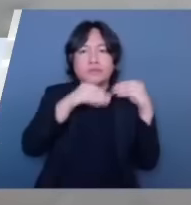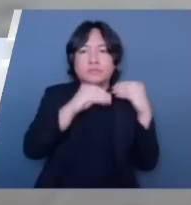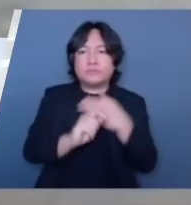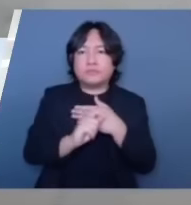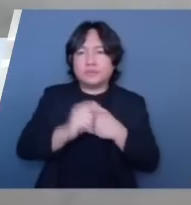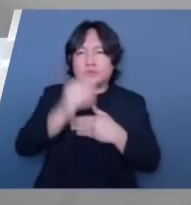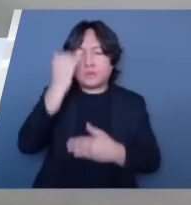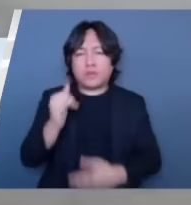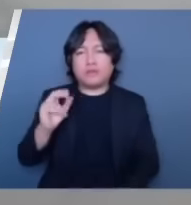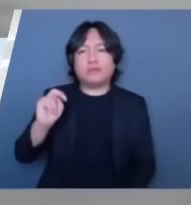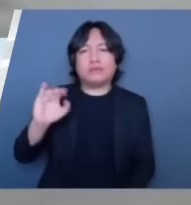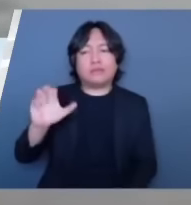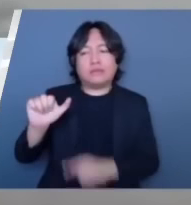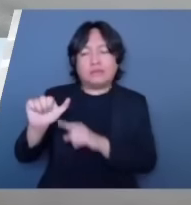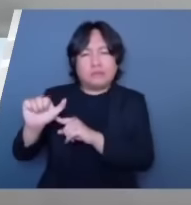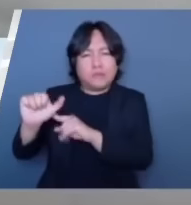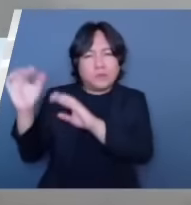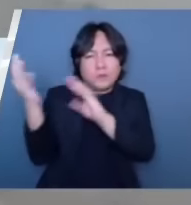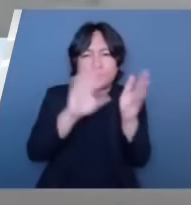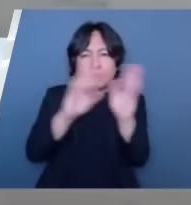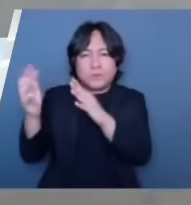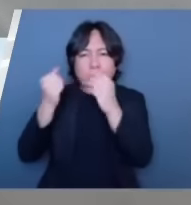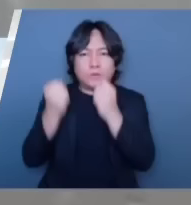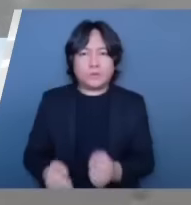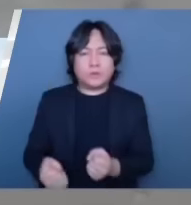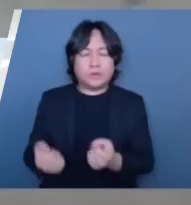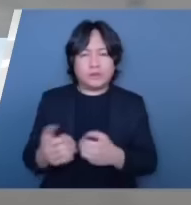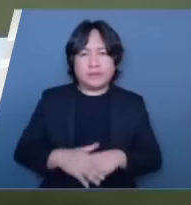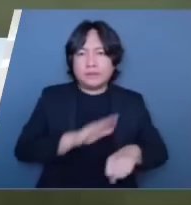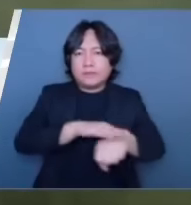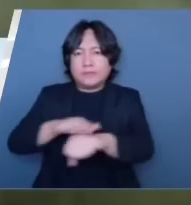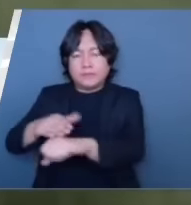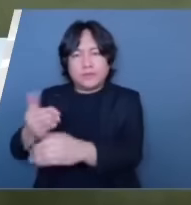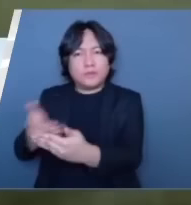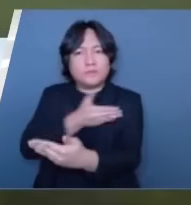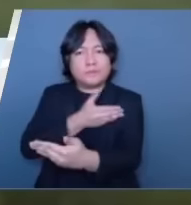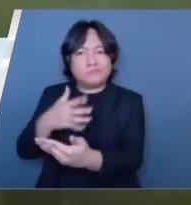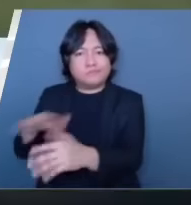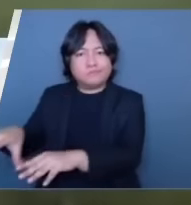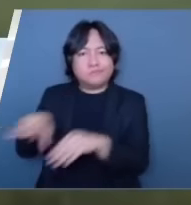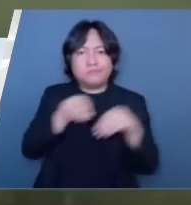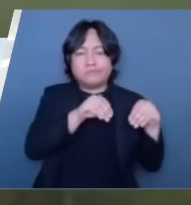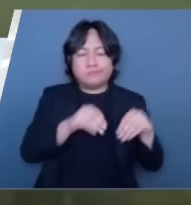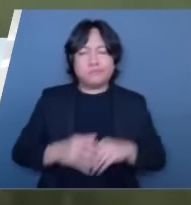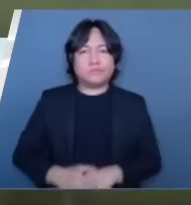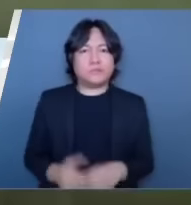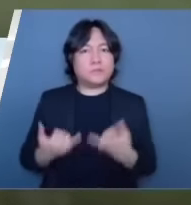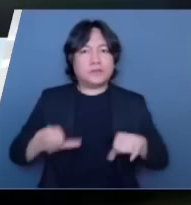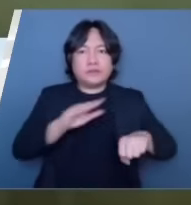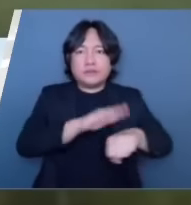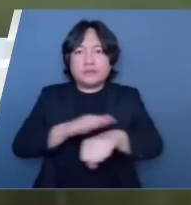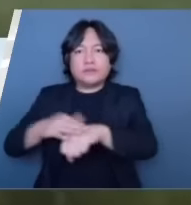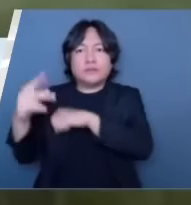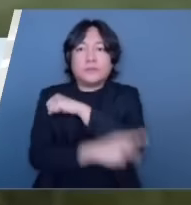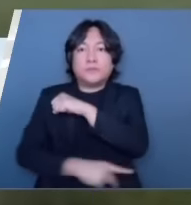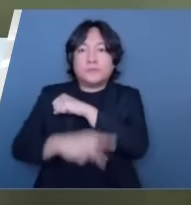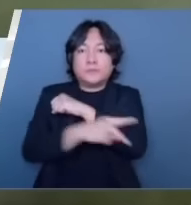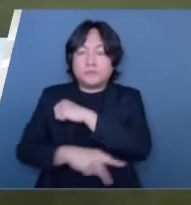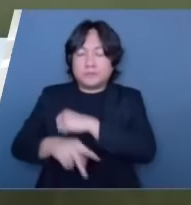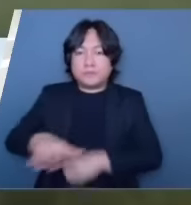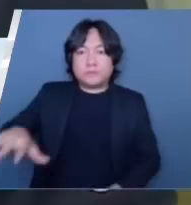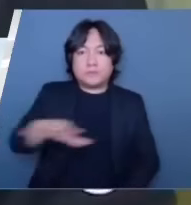Nauna nang inilikas kagabi ang mga nasa baybayin dahil sa banta ng storm surge. Naka-red alert pa rin sa buong probinsya at mahigpit na